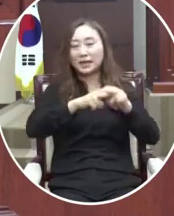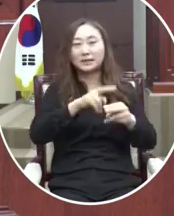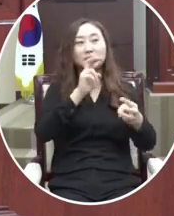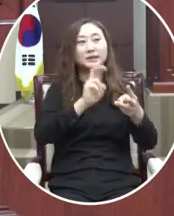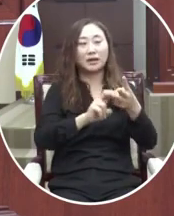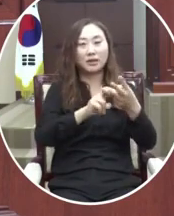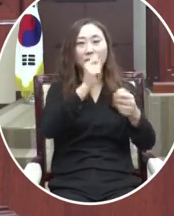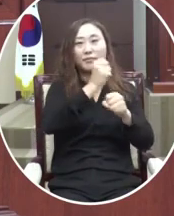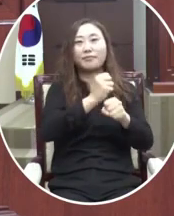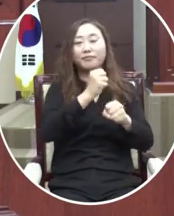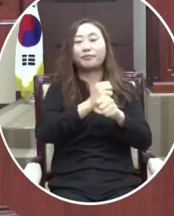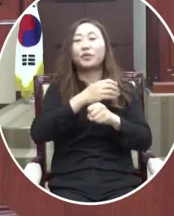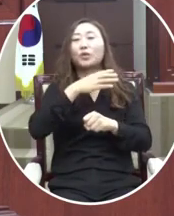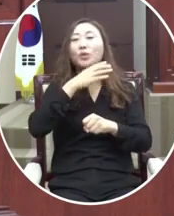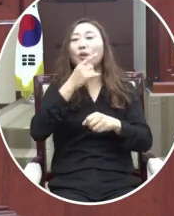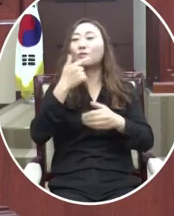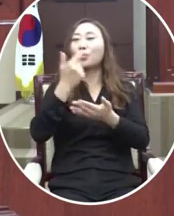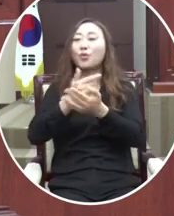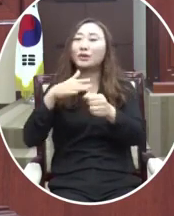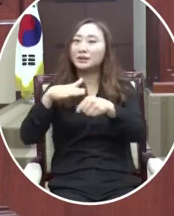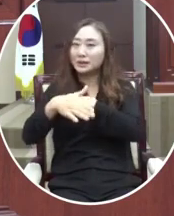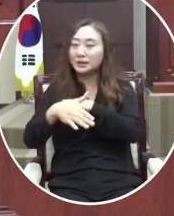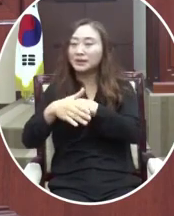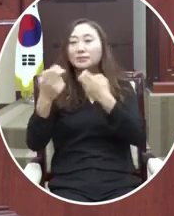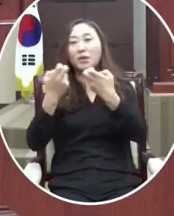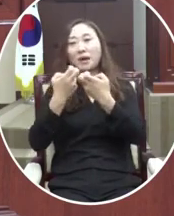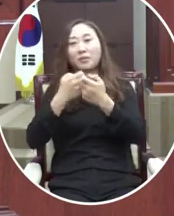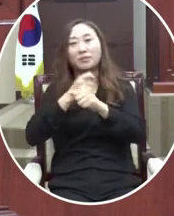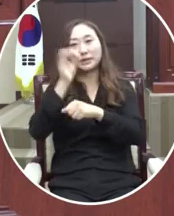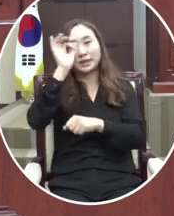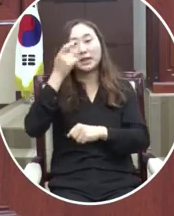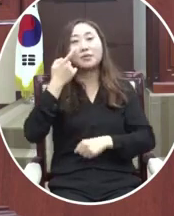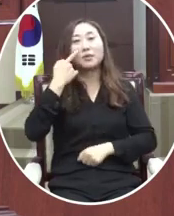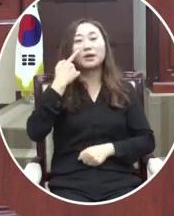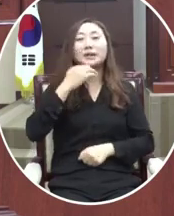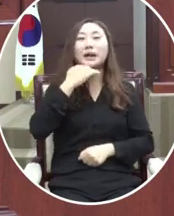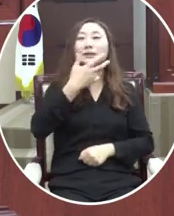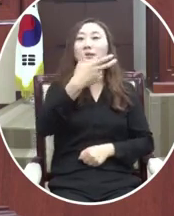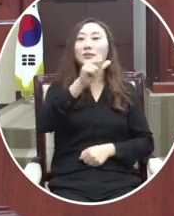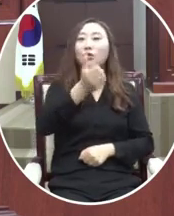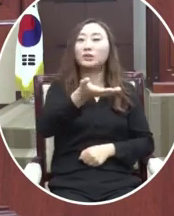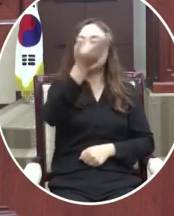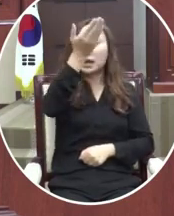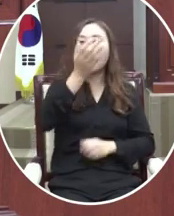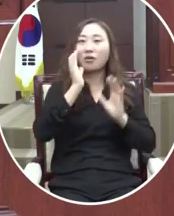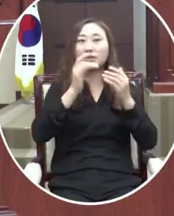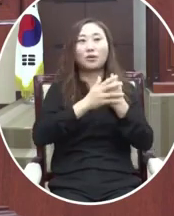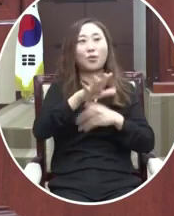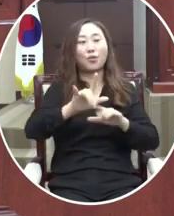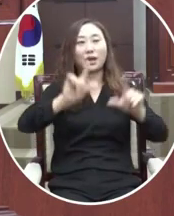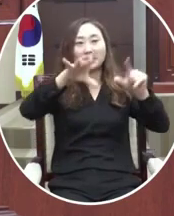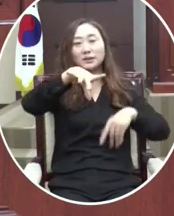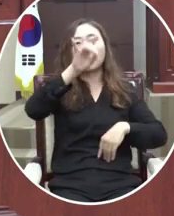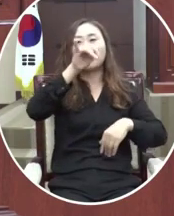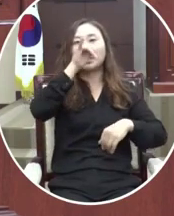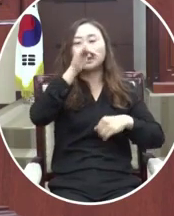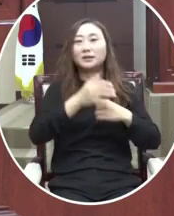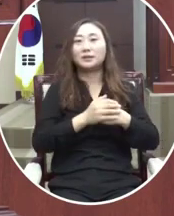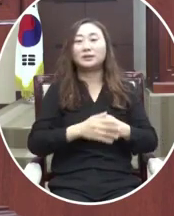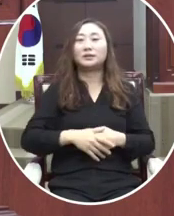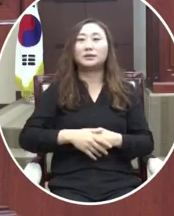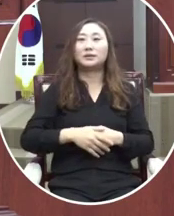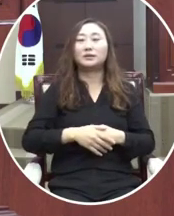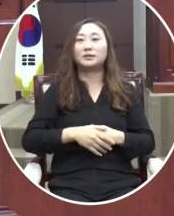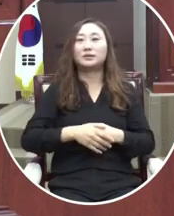있는 노형 어르신 일자리를 더욱더 발굴해 나가도록 하겠습니다 7 세 이상 어르신을 대상으로 올해 처음 시작한